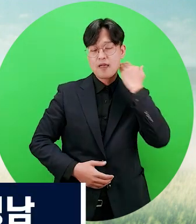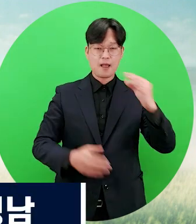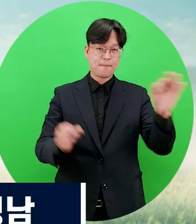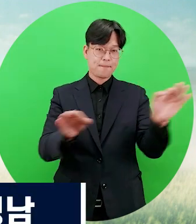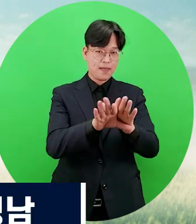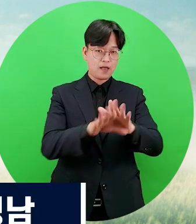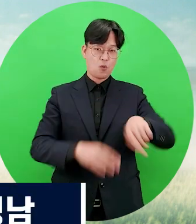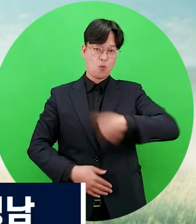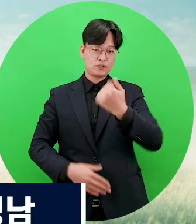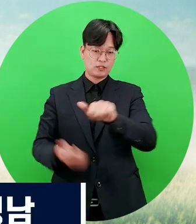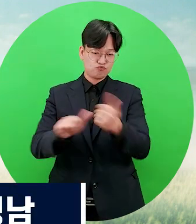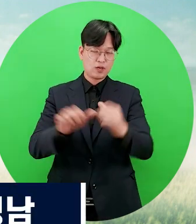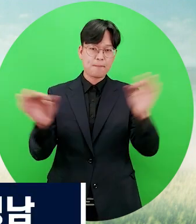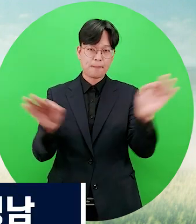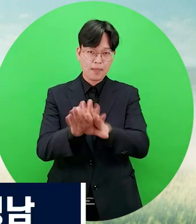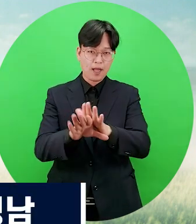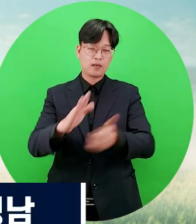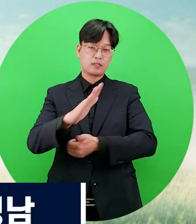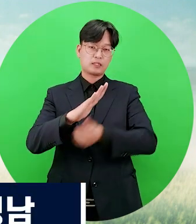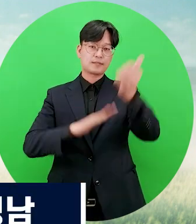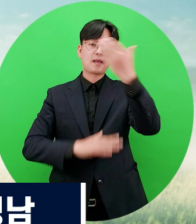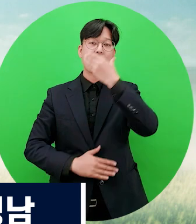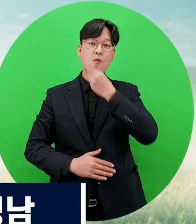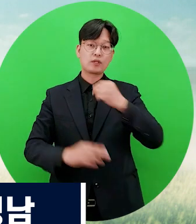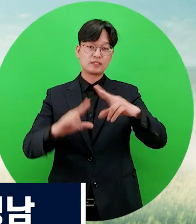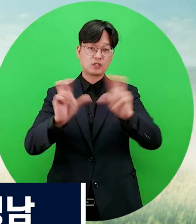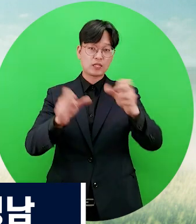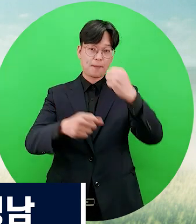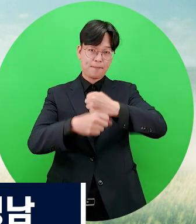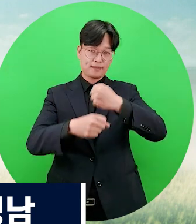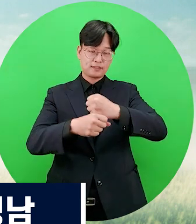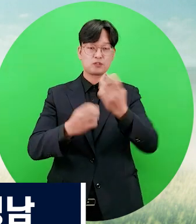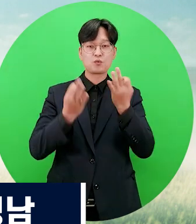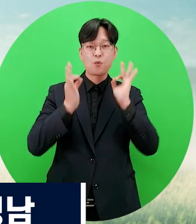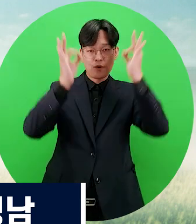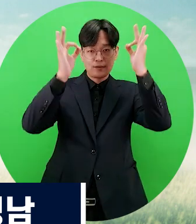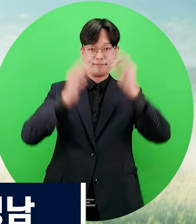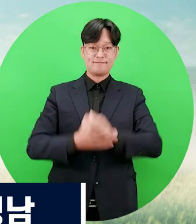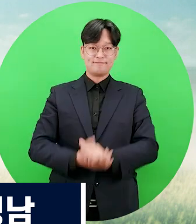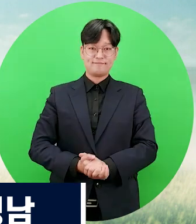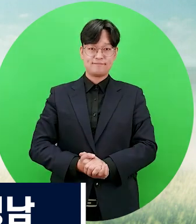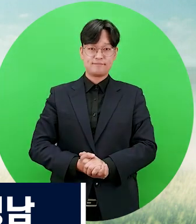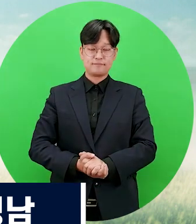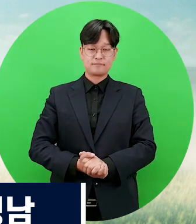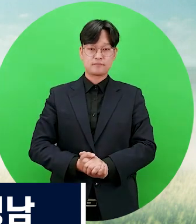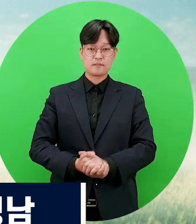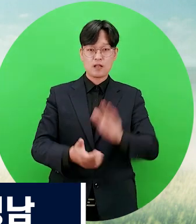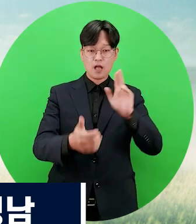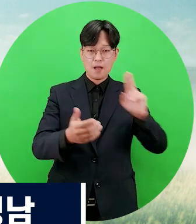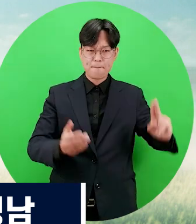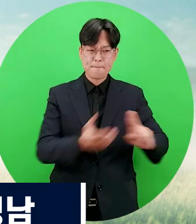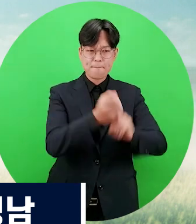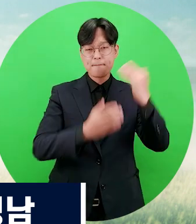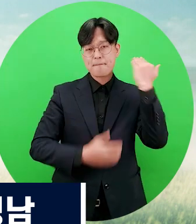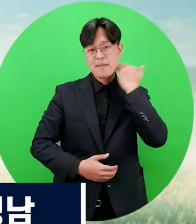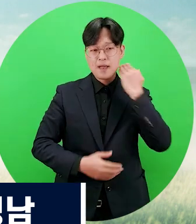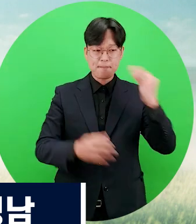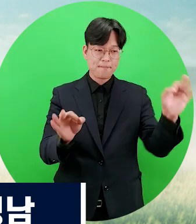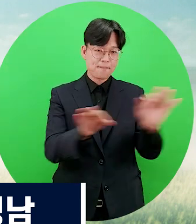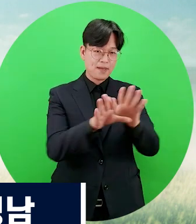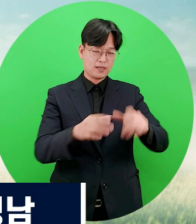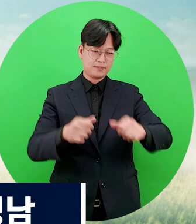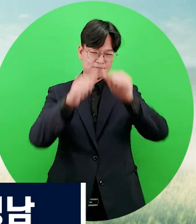고독사 제로, 희망복지도시 성남을 향해 나아가겠습니다. 사각지대 없는 촘촘한 지원을